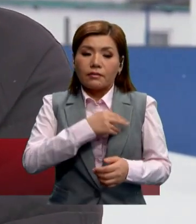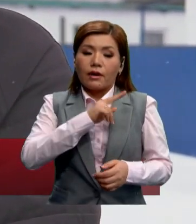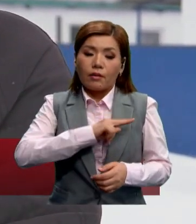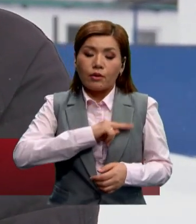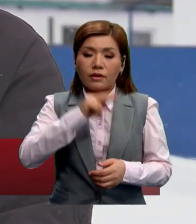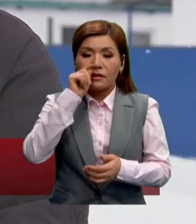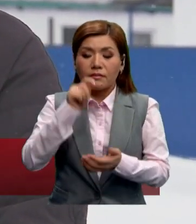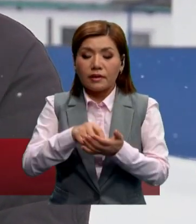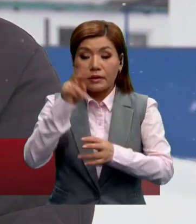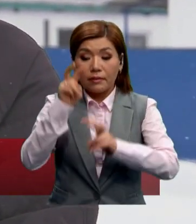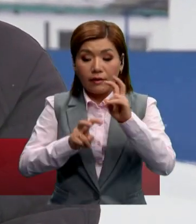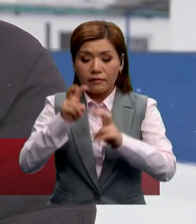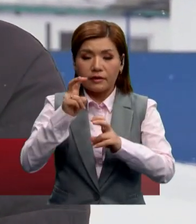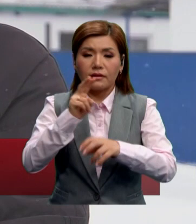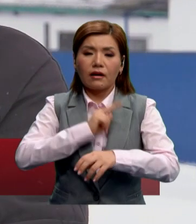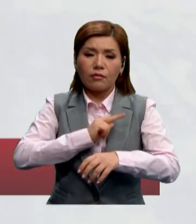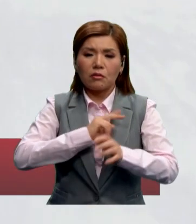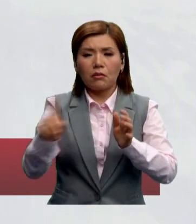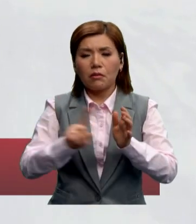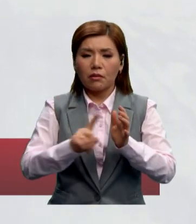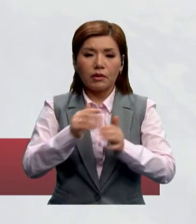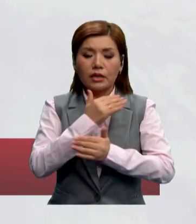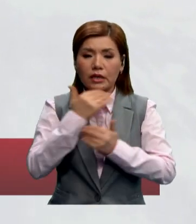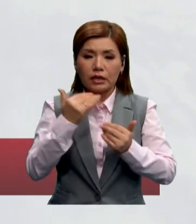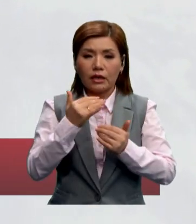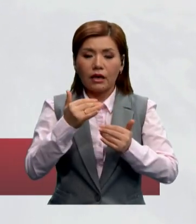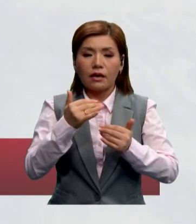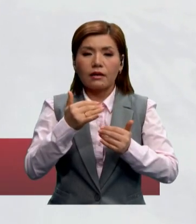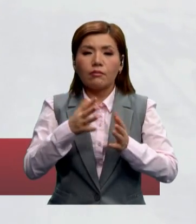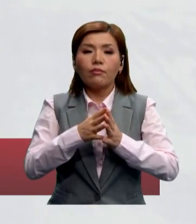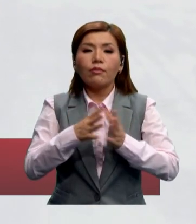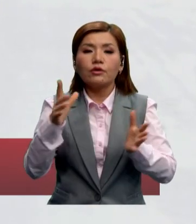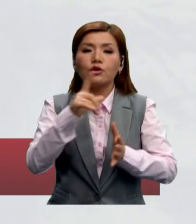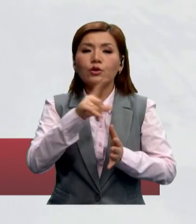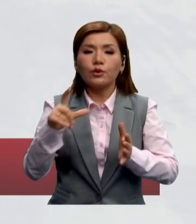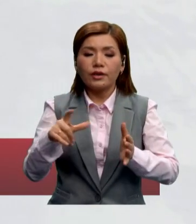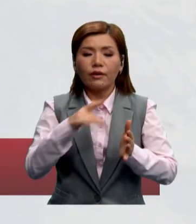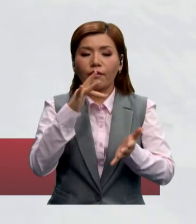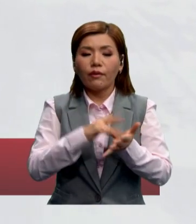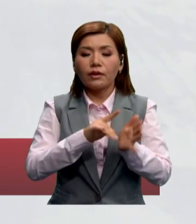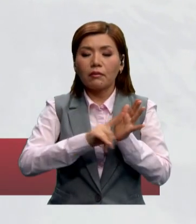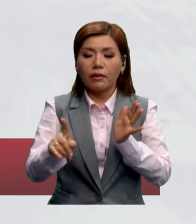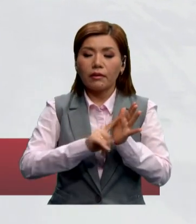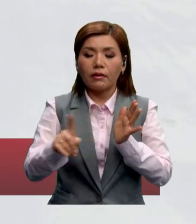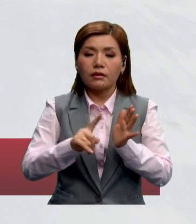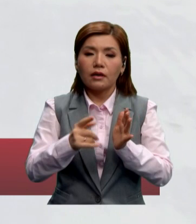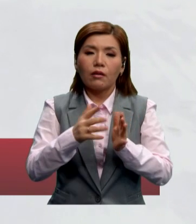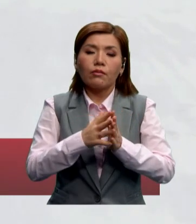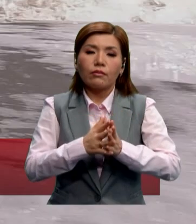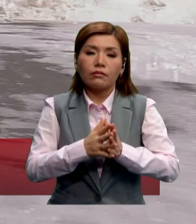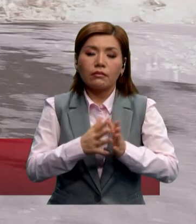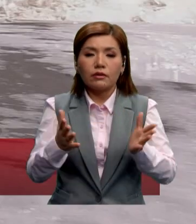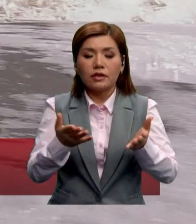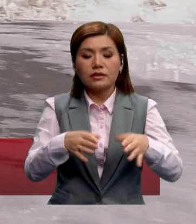все, а не вот так мотаться туда-сюда. Половина в город ездит, половина дома сидят, мечется туда. Конечно,